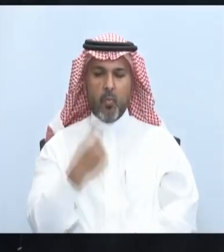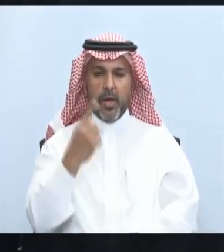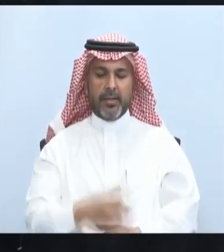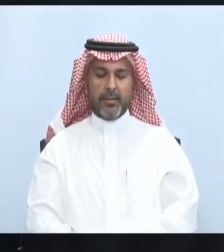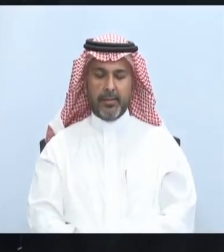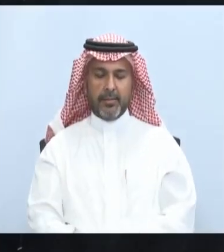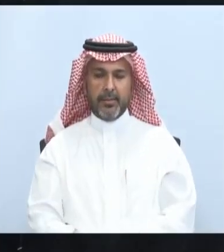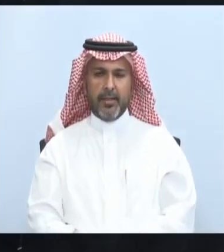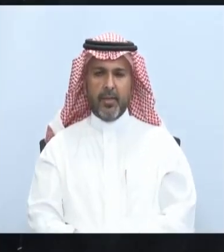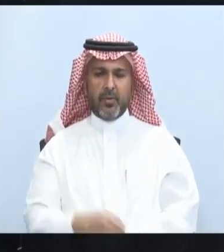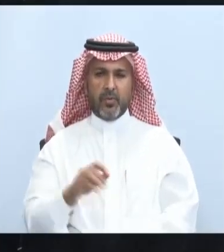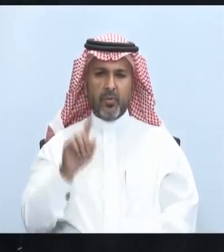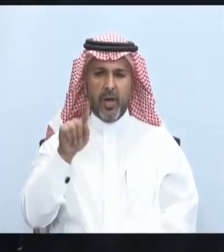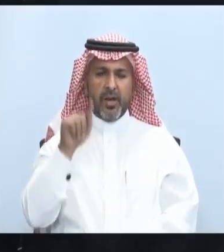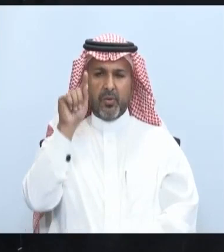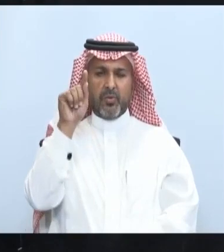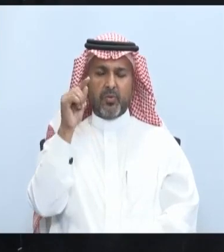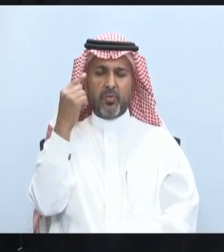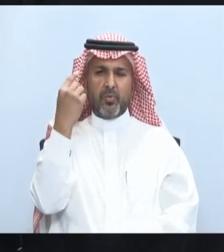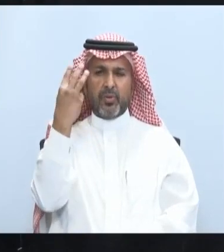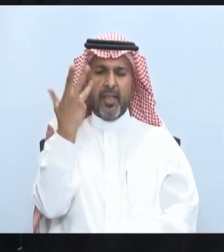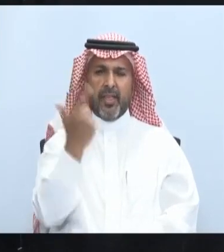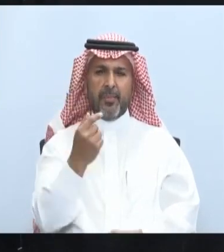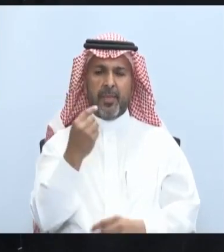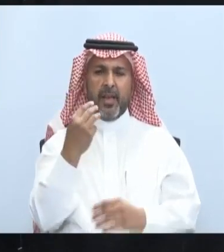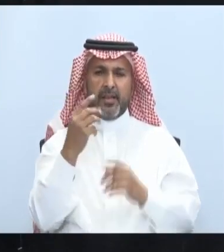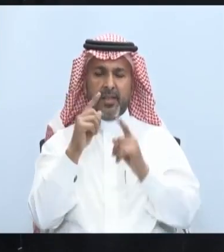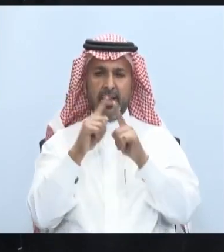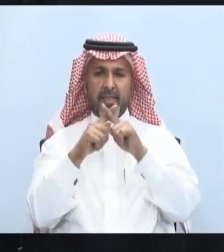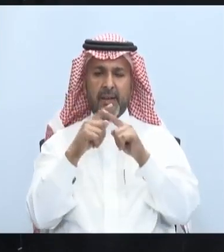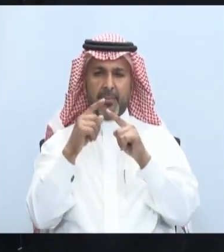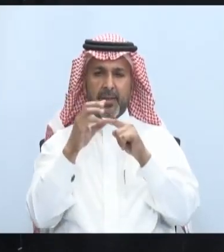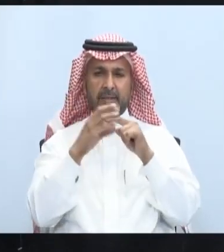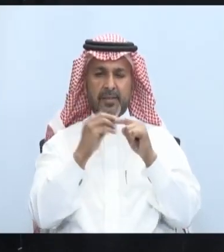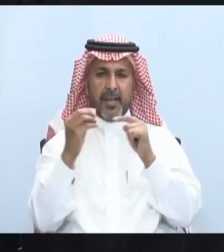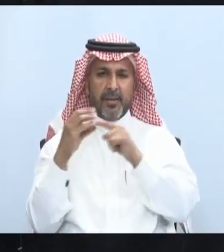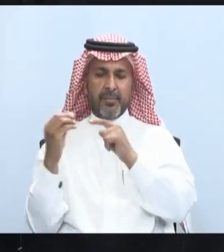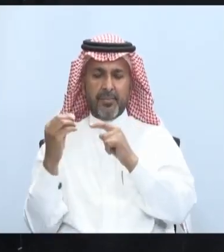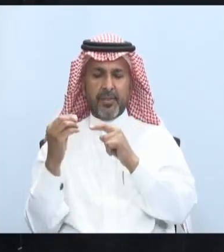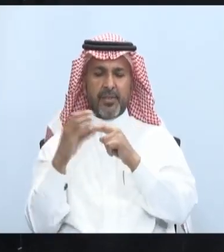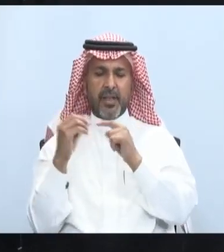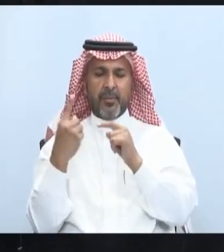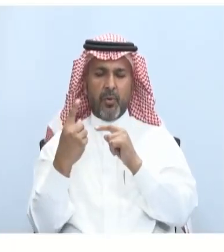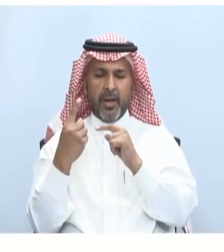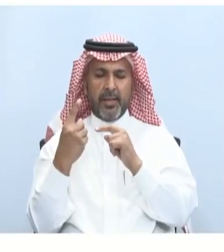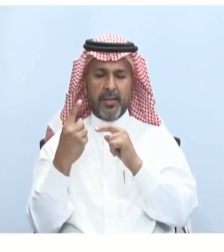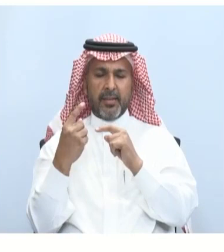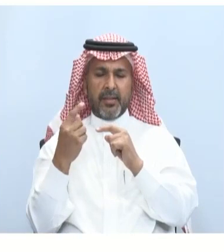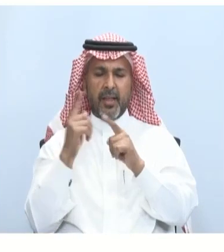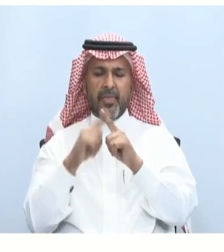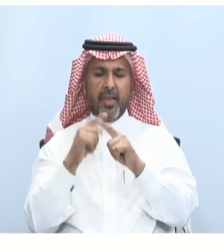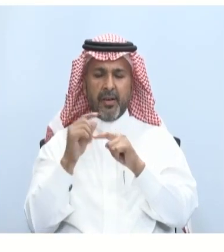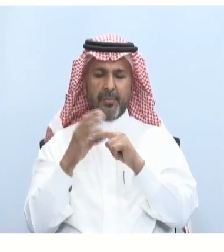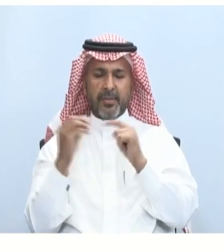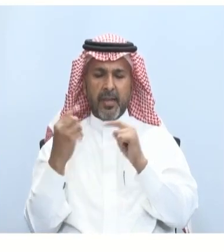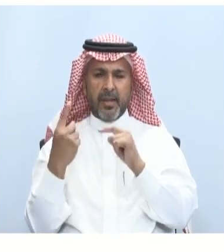واحد في اي اس ثلاثه اي اس ثلاثه كم اي في اي سالب واحد في اي سالب اي اذا الناتج راح يكون